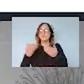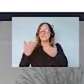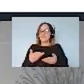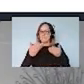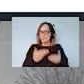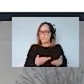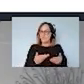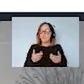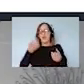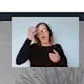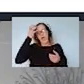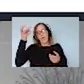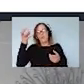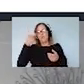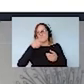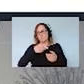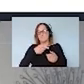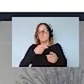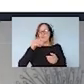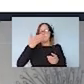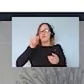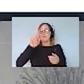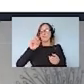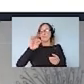zaprosiliśmy właśnie autorkę Martę Dymek